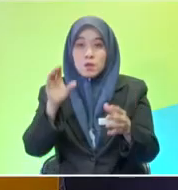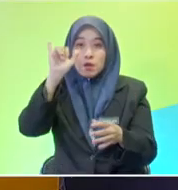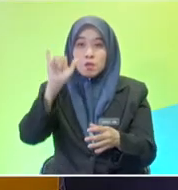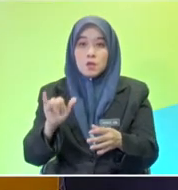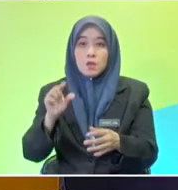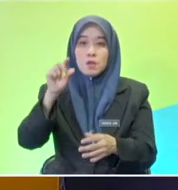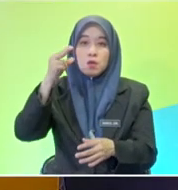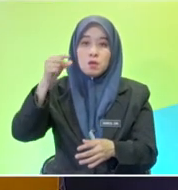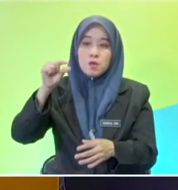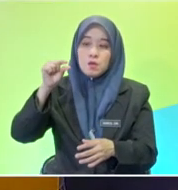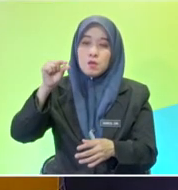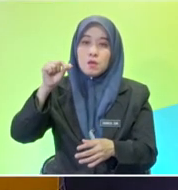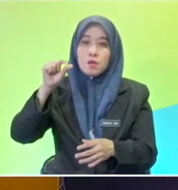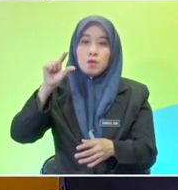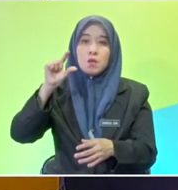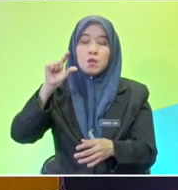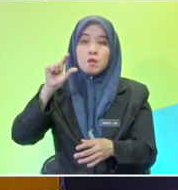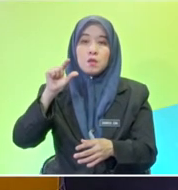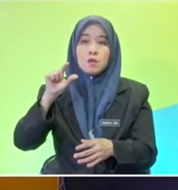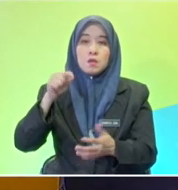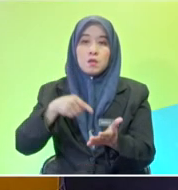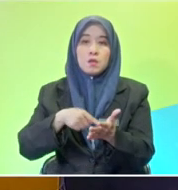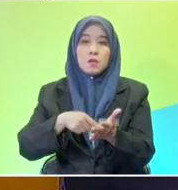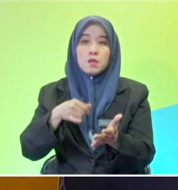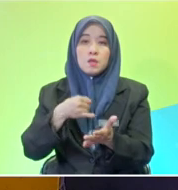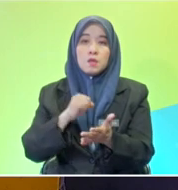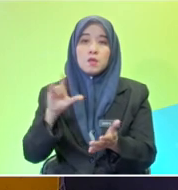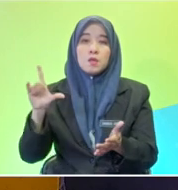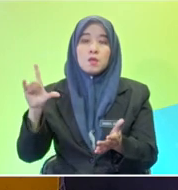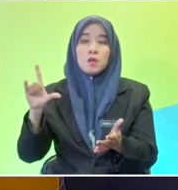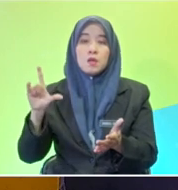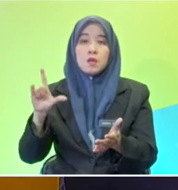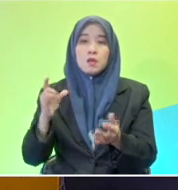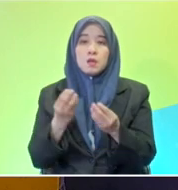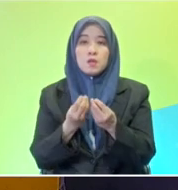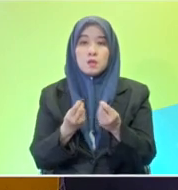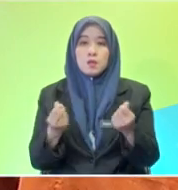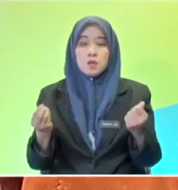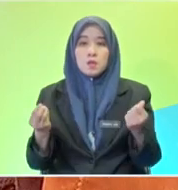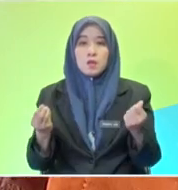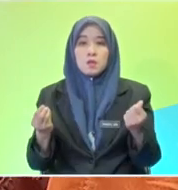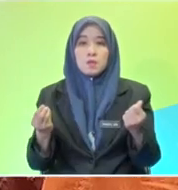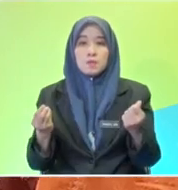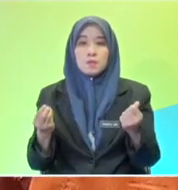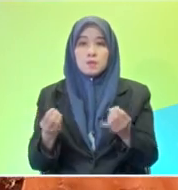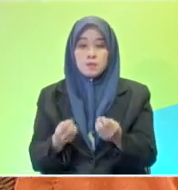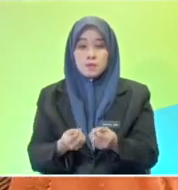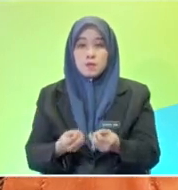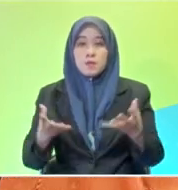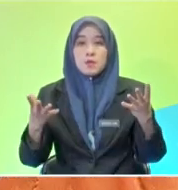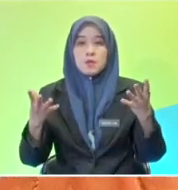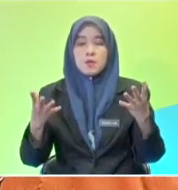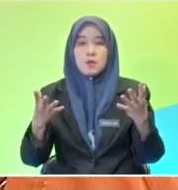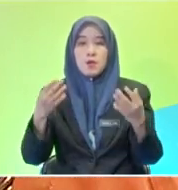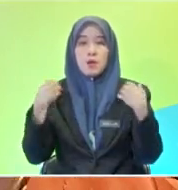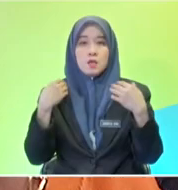tanah pasir. Pasir. Sebenarnya kita kalau kita tengok dari dekat ada batuan kecil dan juga pasir